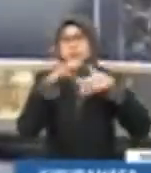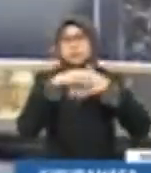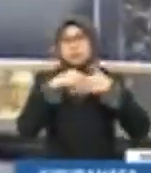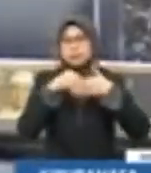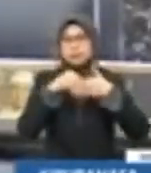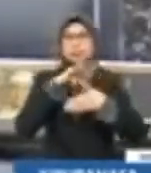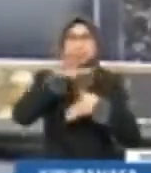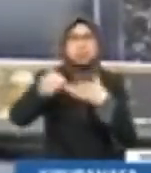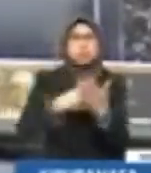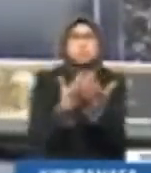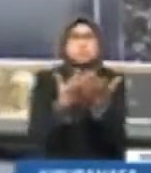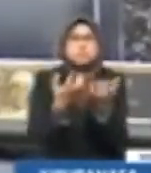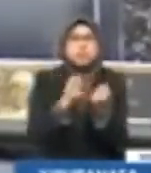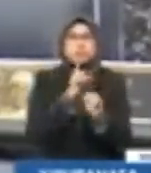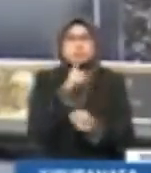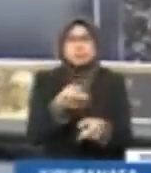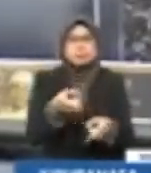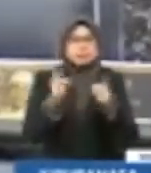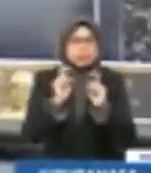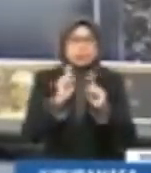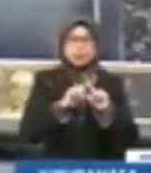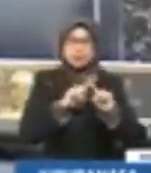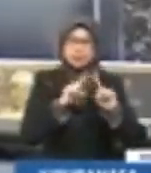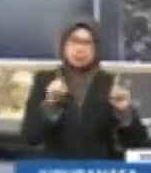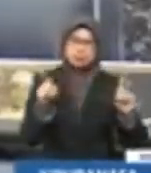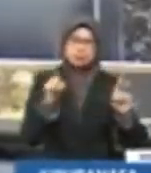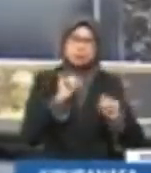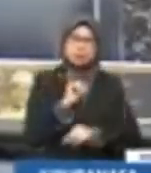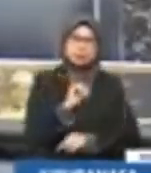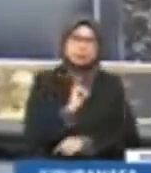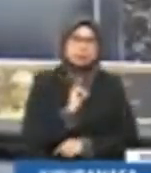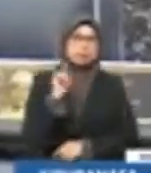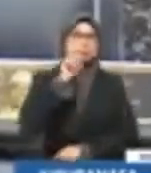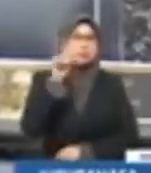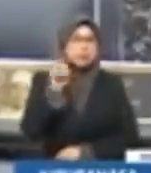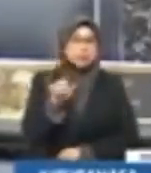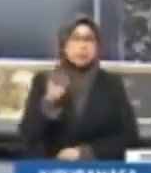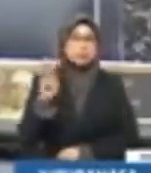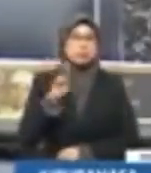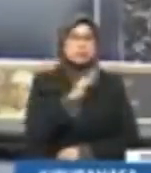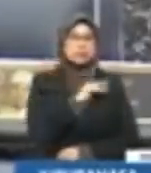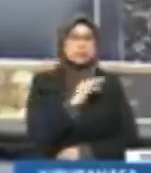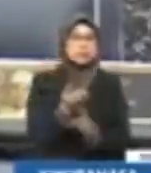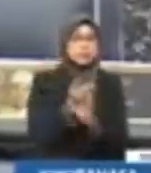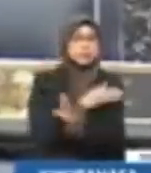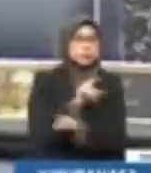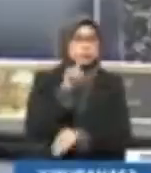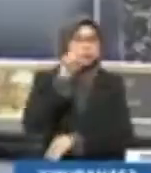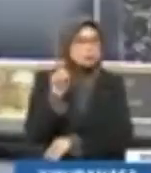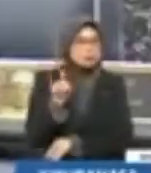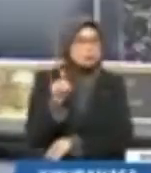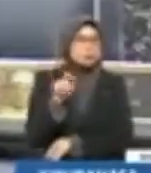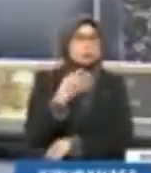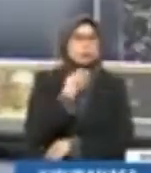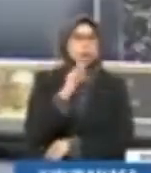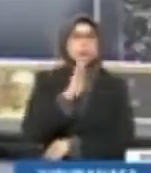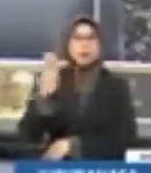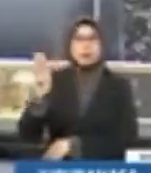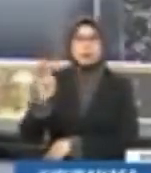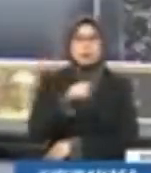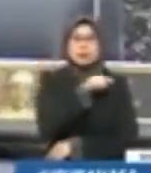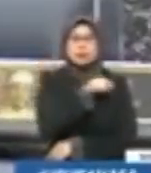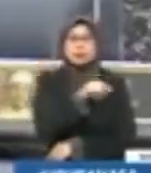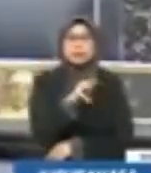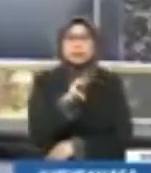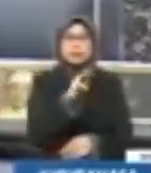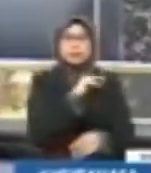memang kita semua nak pastikan nak cepat. Tapi saya juga nak tanya yang Mohamad Menteri. Sebelum tu saya nak bagi tahu kepada Ipoh Barat. Dia jadi menteri